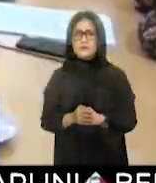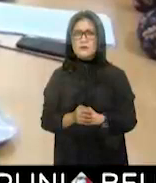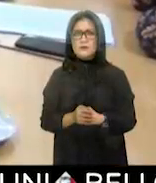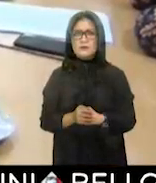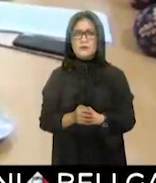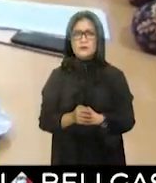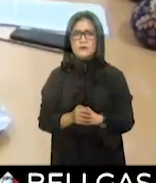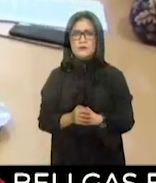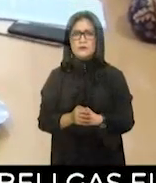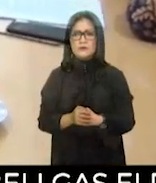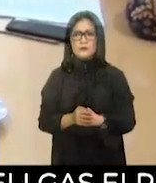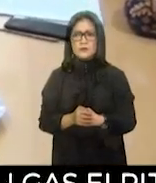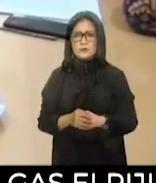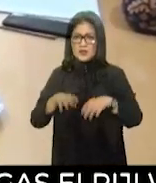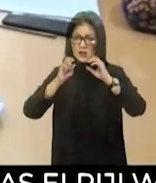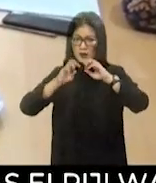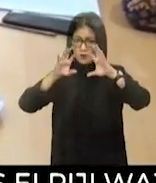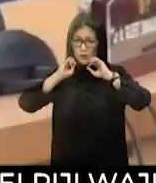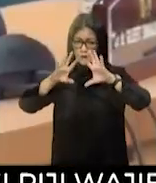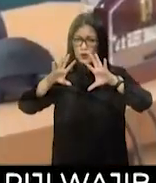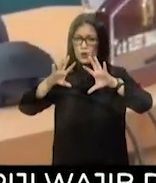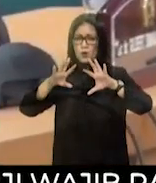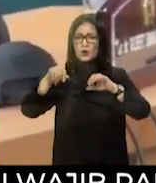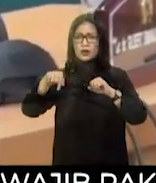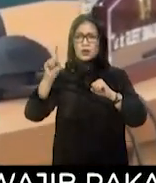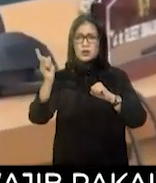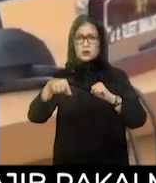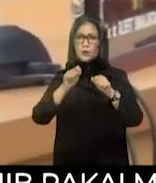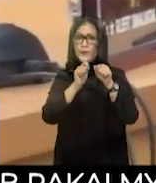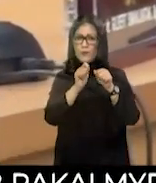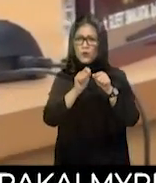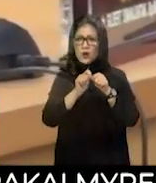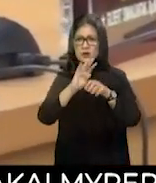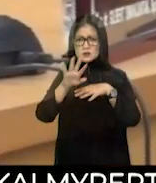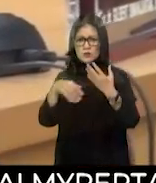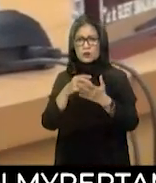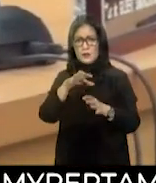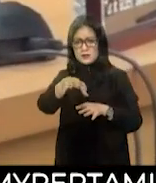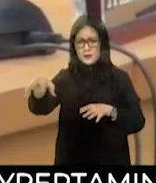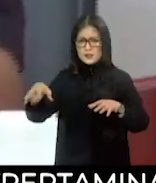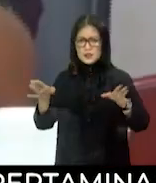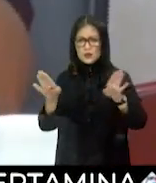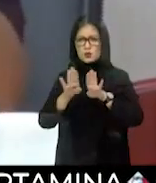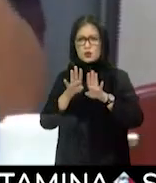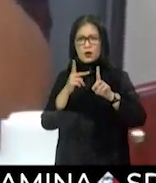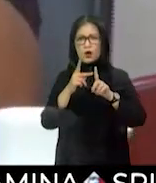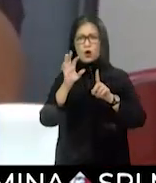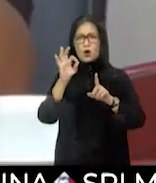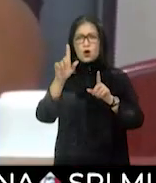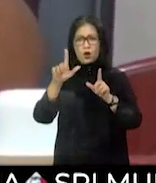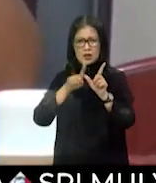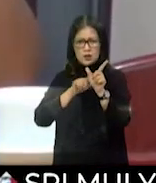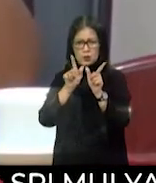menyusul promo minuman keras bernada Sara yang berbuntut penutupan 12 outlet holywings oleh Pemprov DKI Jakarta komisi B DPRD DKI